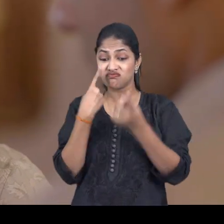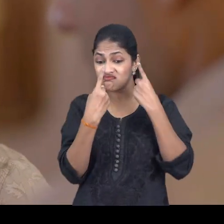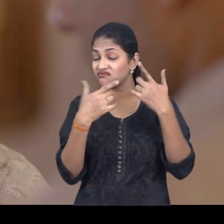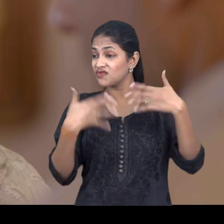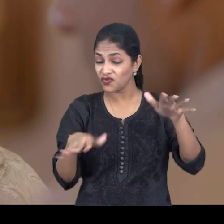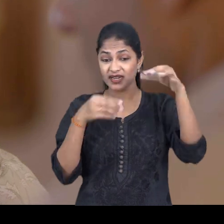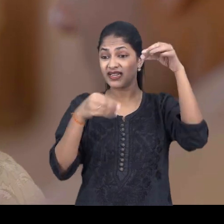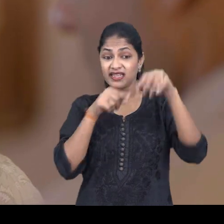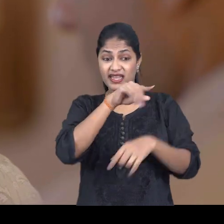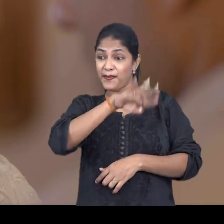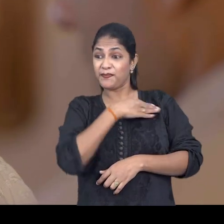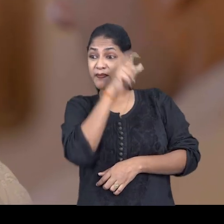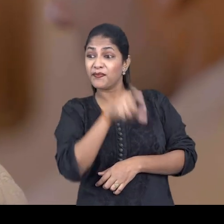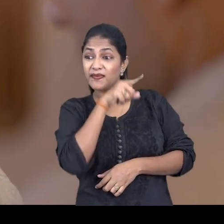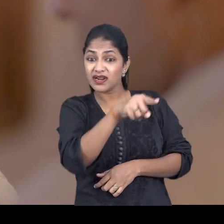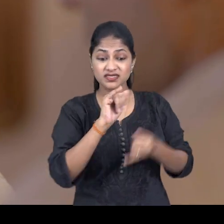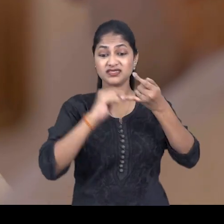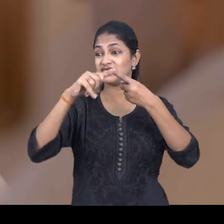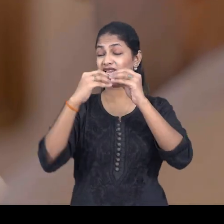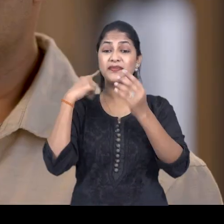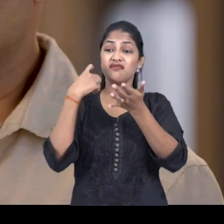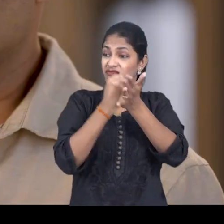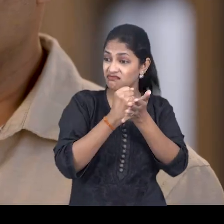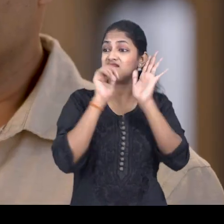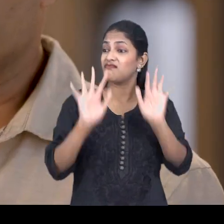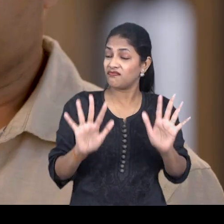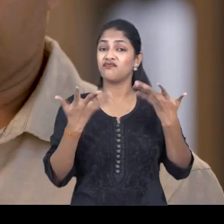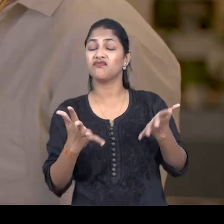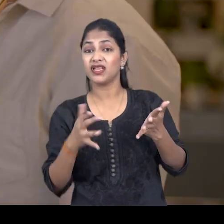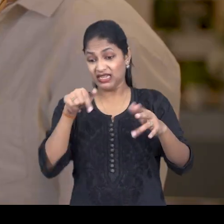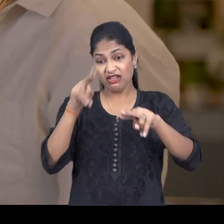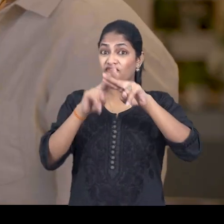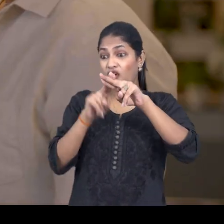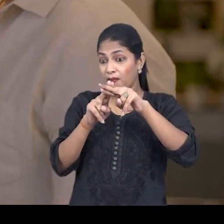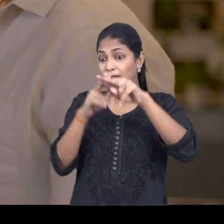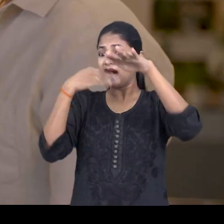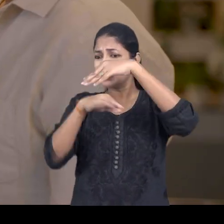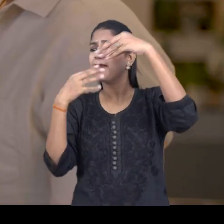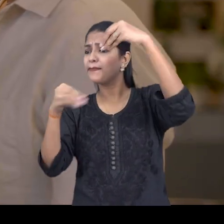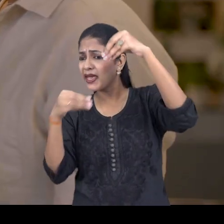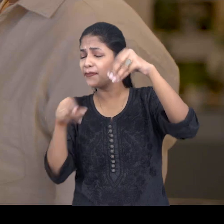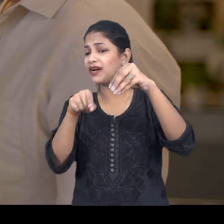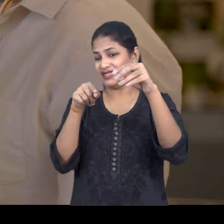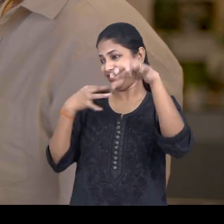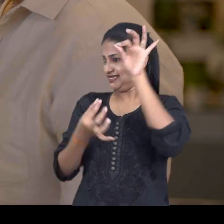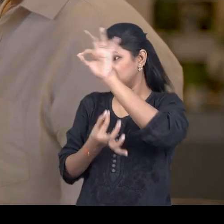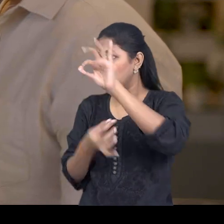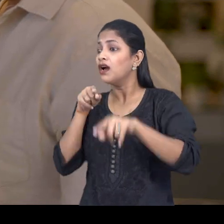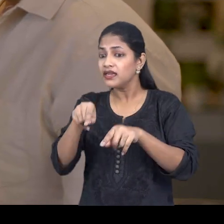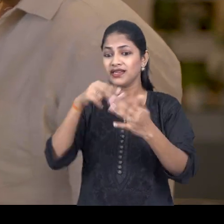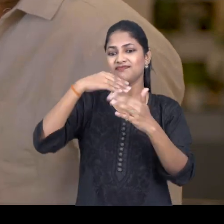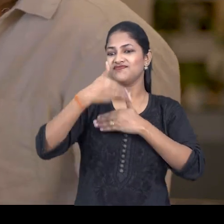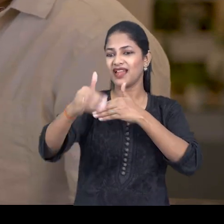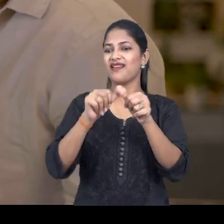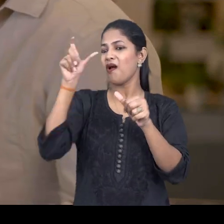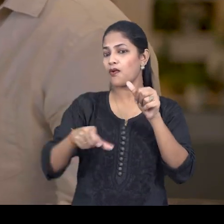શું તમે ચેક કર્યું કે આ બ્રોકર સેબીમાં રજીસ્ટર થયેલો છે કે નહીં? આ ફોર્મમાં કેટલાક પાના એવા હોય છે જેમ કે આ